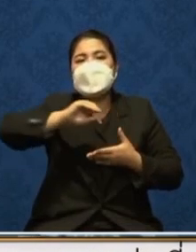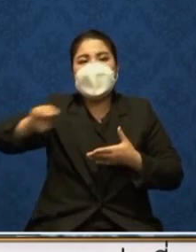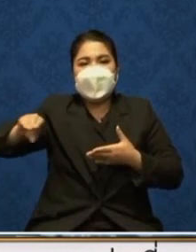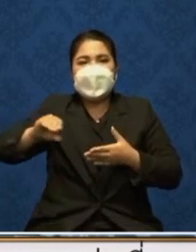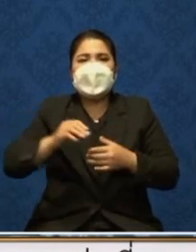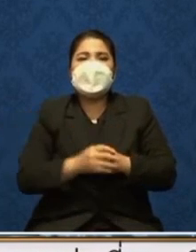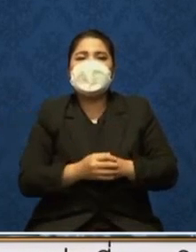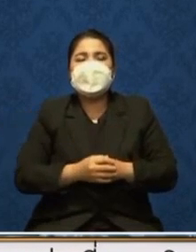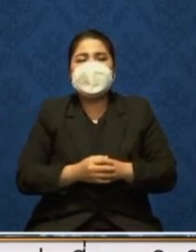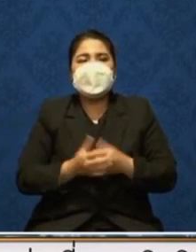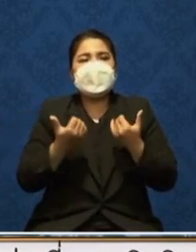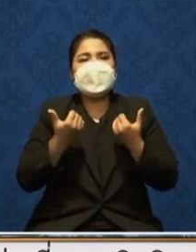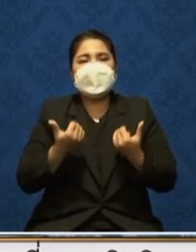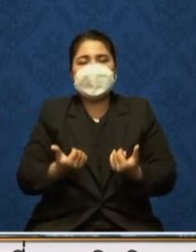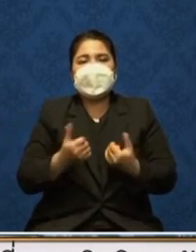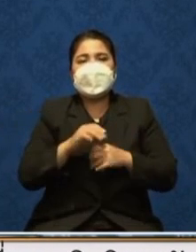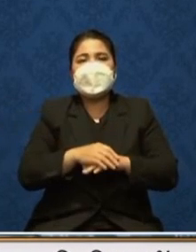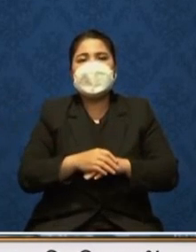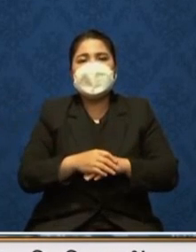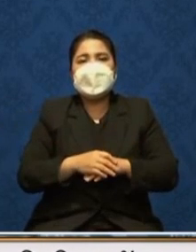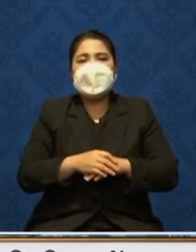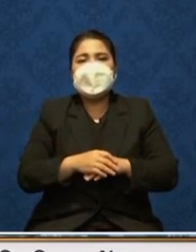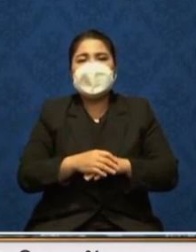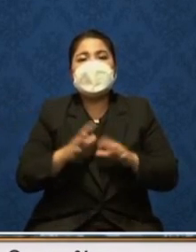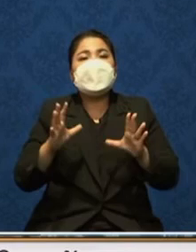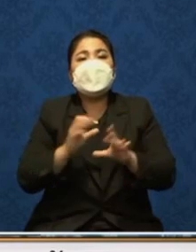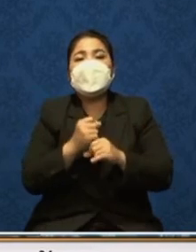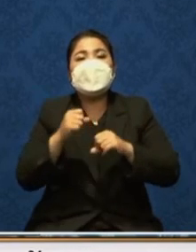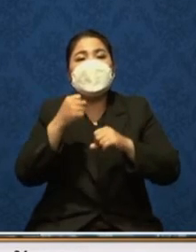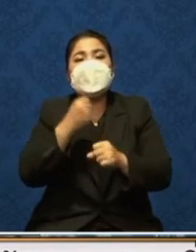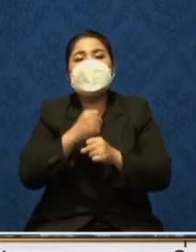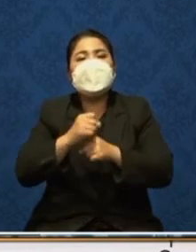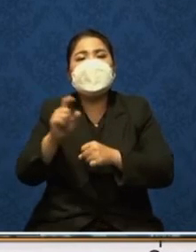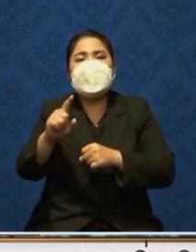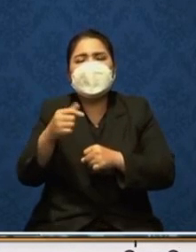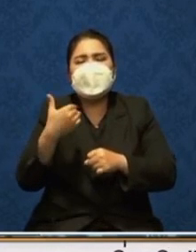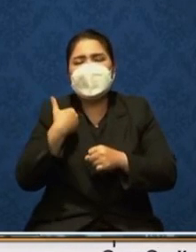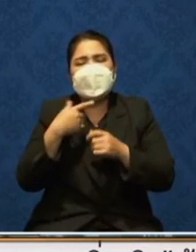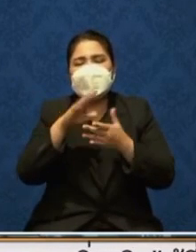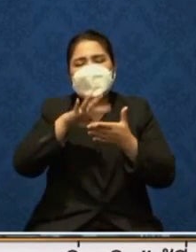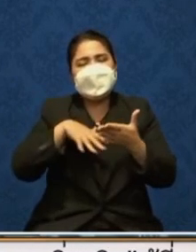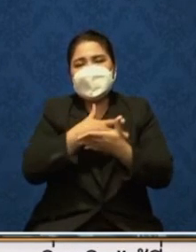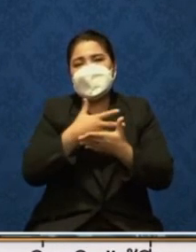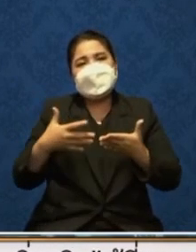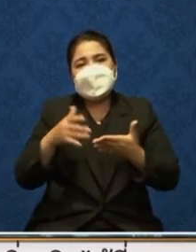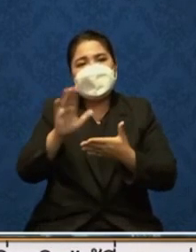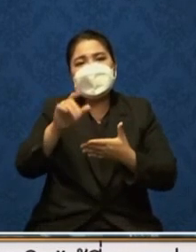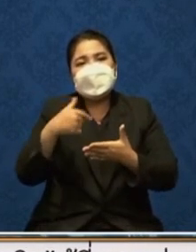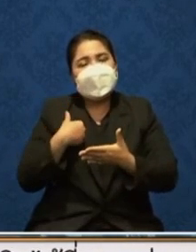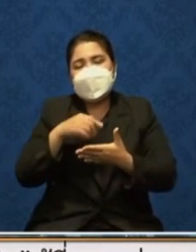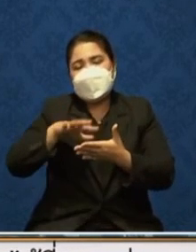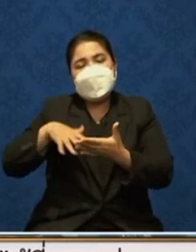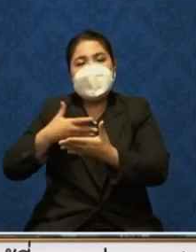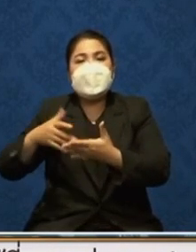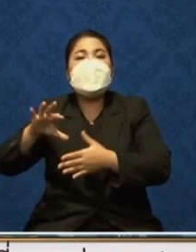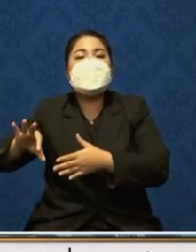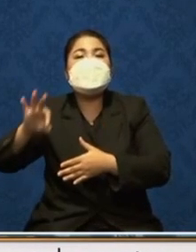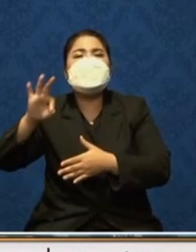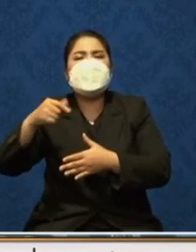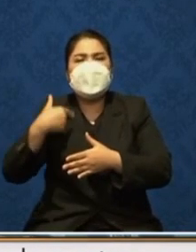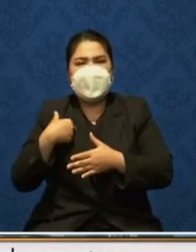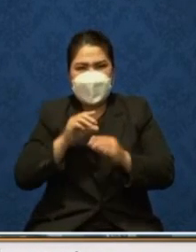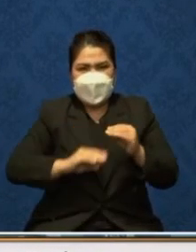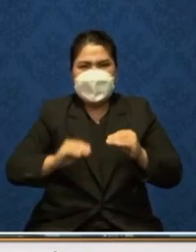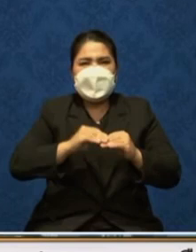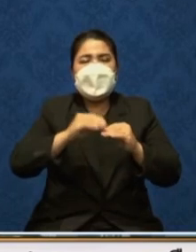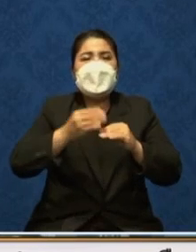ตกลงแล้ครัสิ่งที่ทำกอยู่ครมคืออะไรครับมไมไดทำแผนนไม่งทแตทำแผนนเพื่อเลือกแล้มกเยอะขึนมากนะ